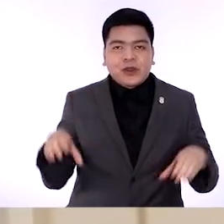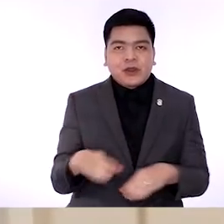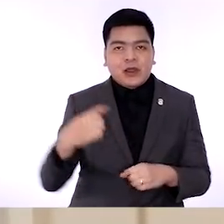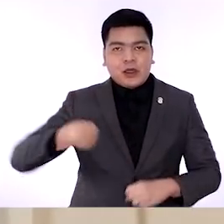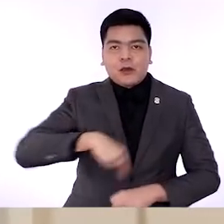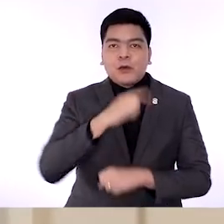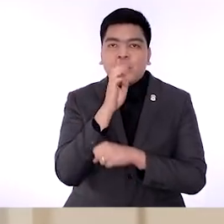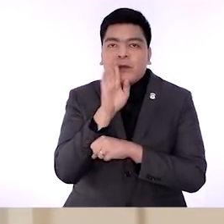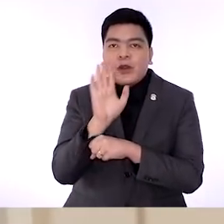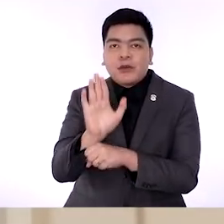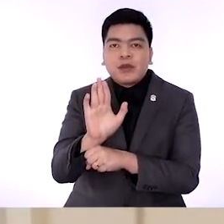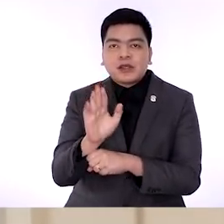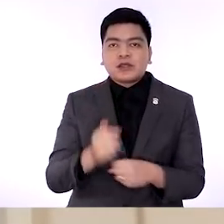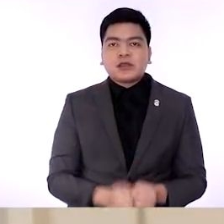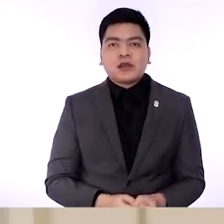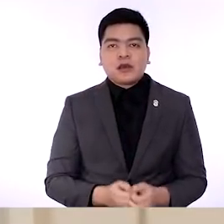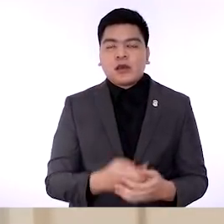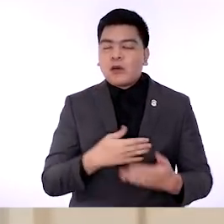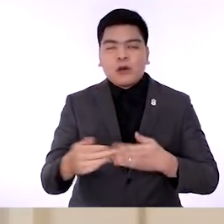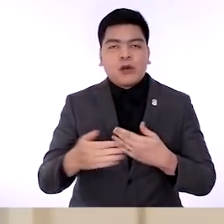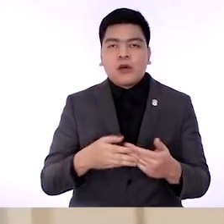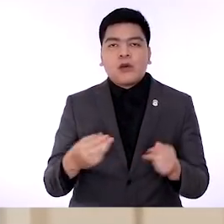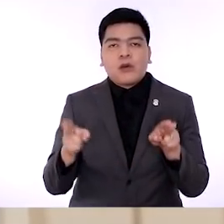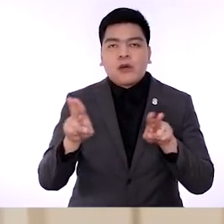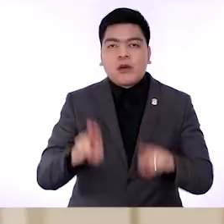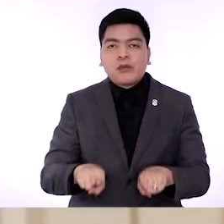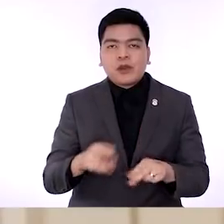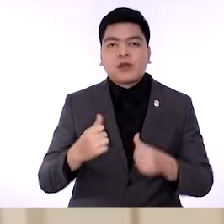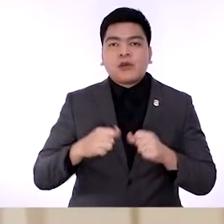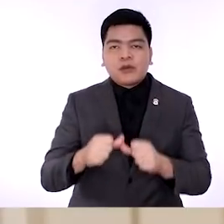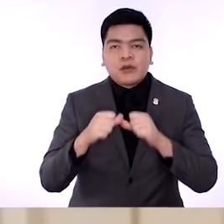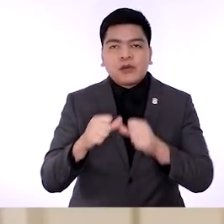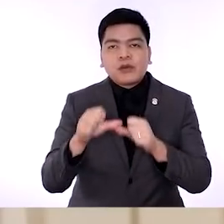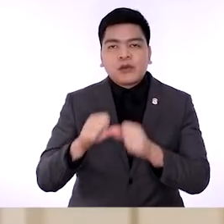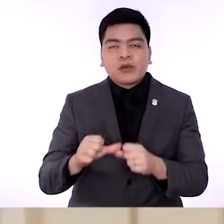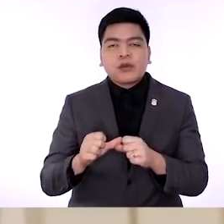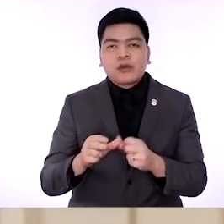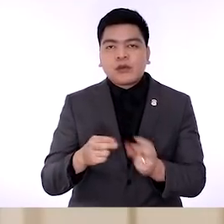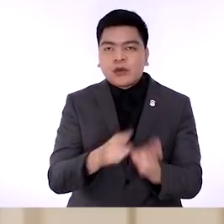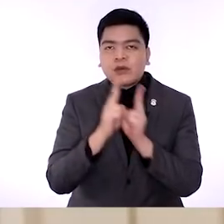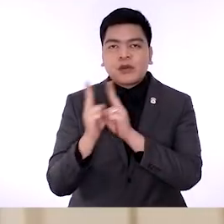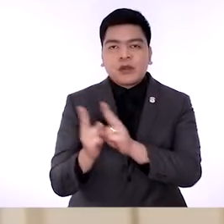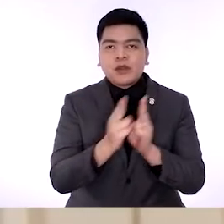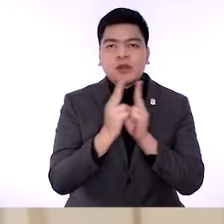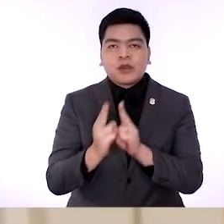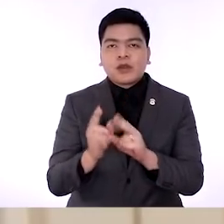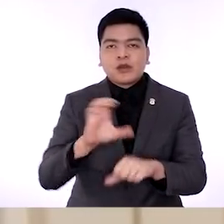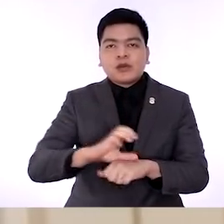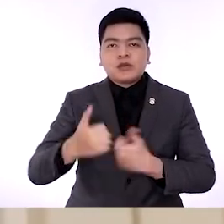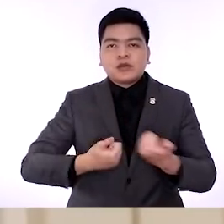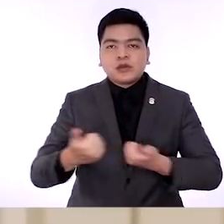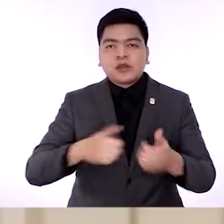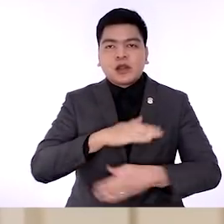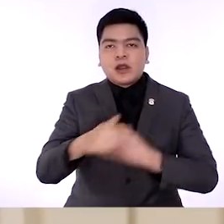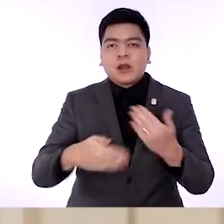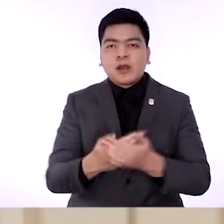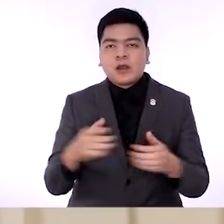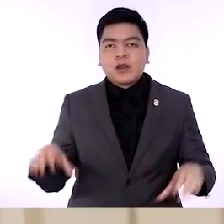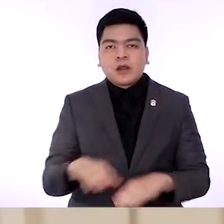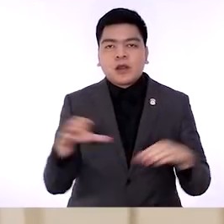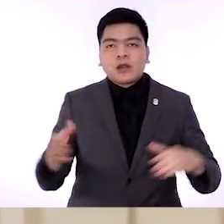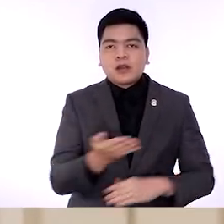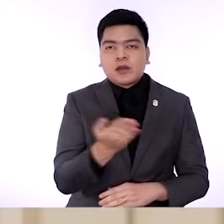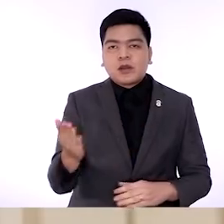po kami na kahit pong anong mangyari, patuloy kaming makikipagkaisa sa pamamahala sa lahat ng mga aktibidad na kanila